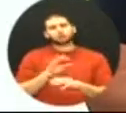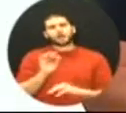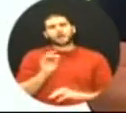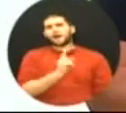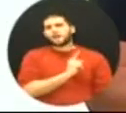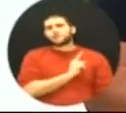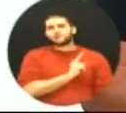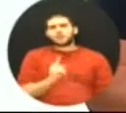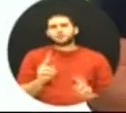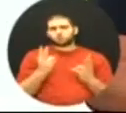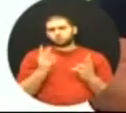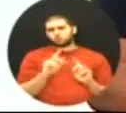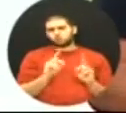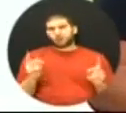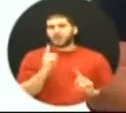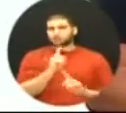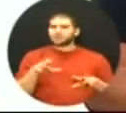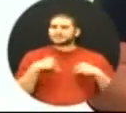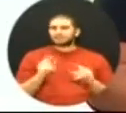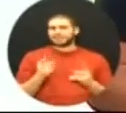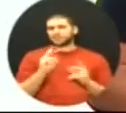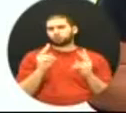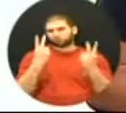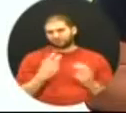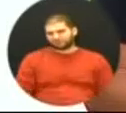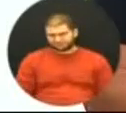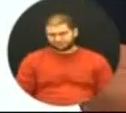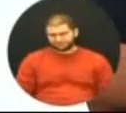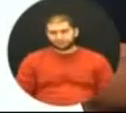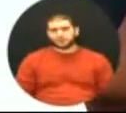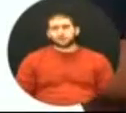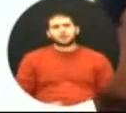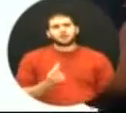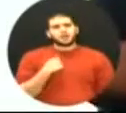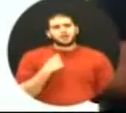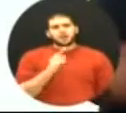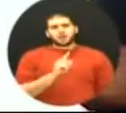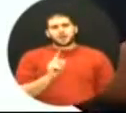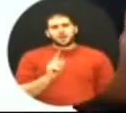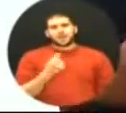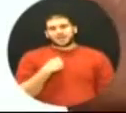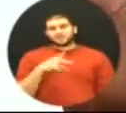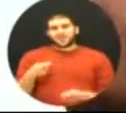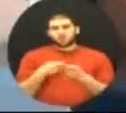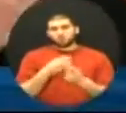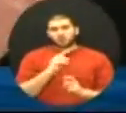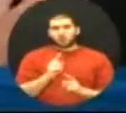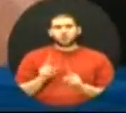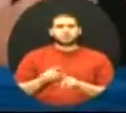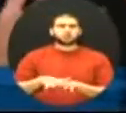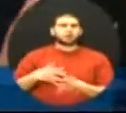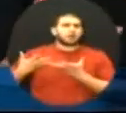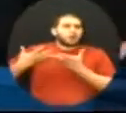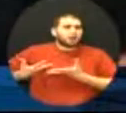שלעולם לא עוד, אסור שנרשה שדבר כזה יקרה עוד פעם. בסדר? אז אני לא לוצאת, לא אני ולא התנועה שלי על כתפיי